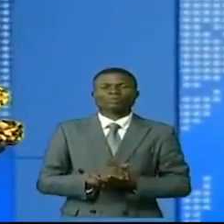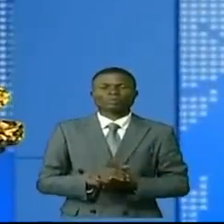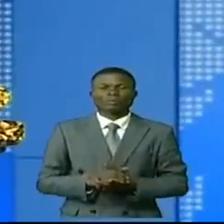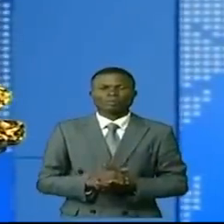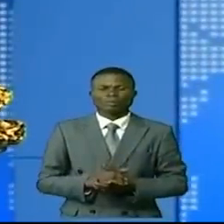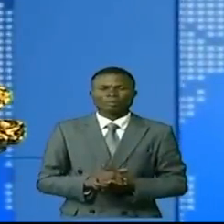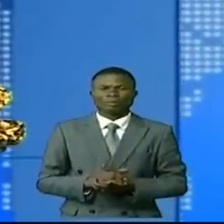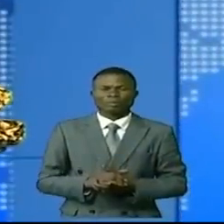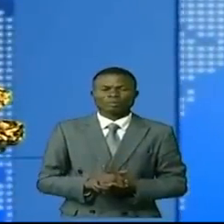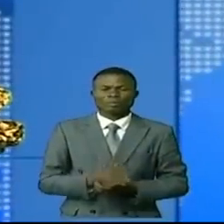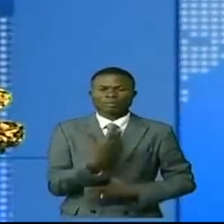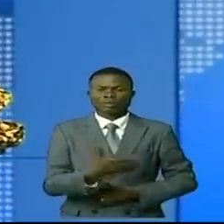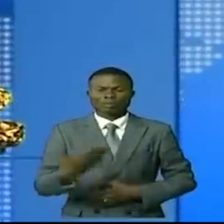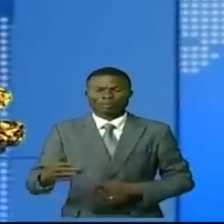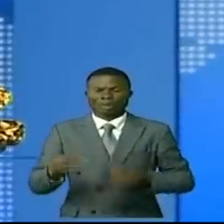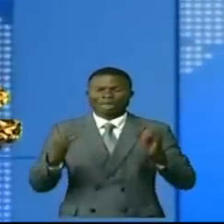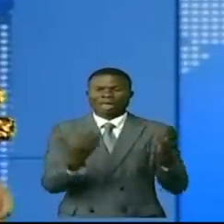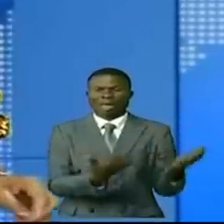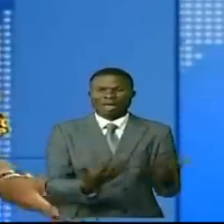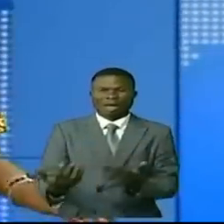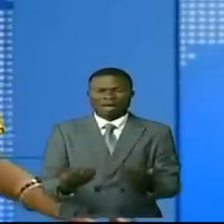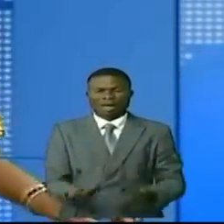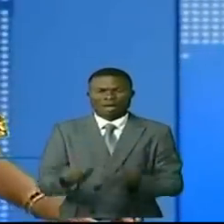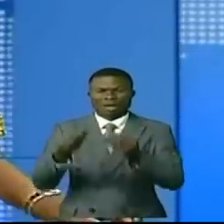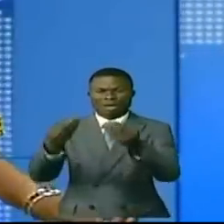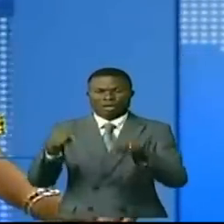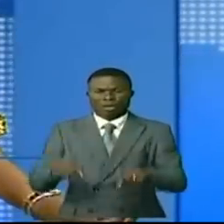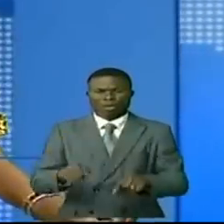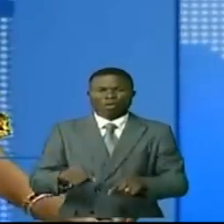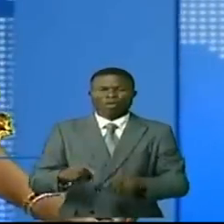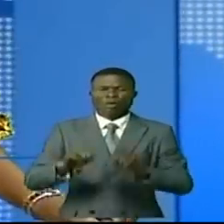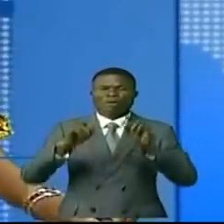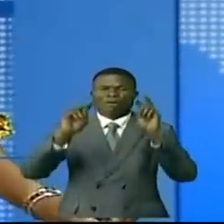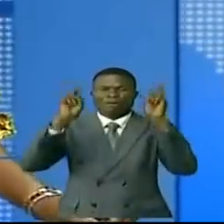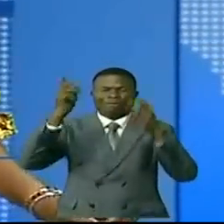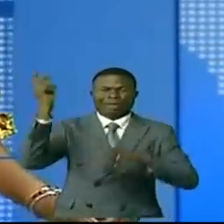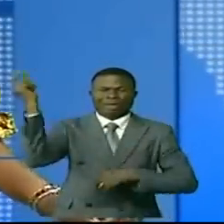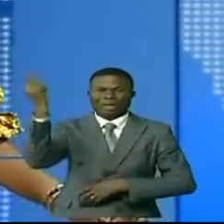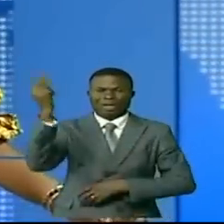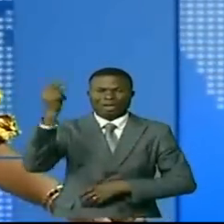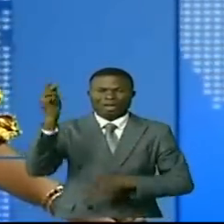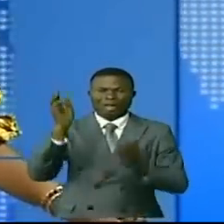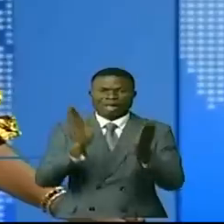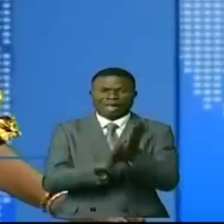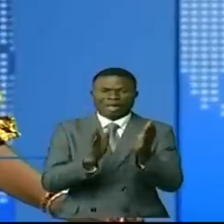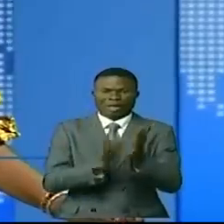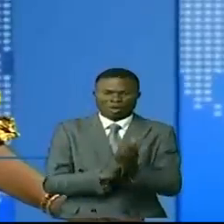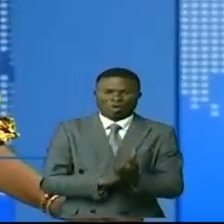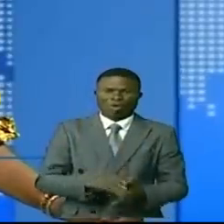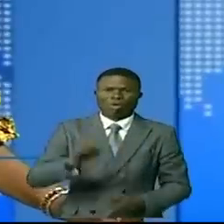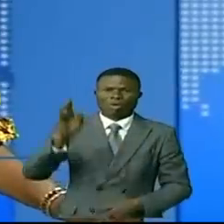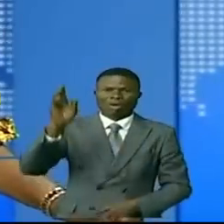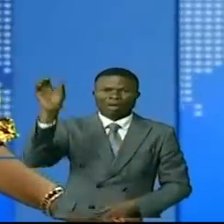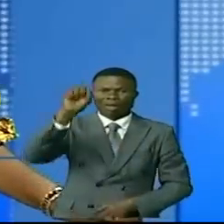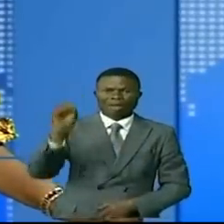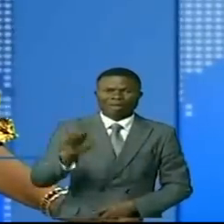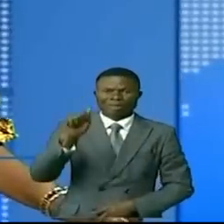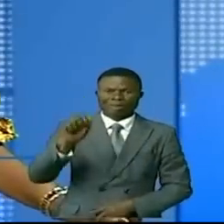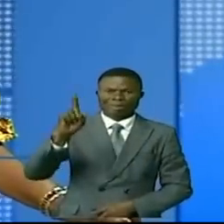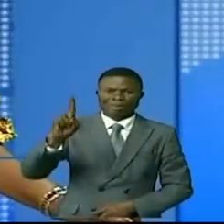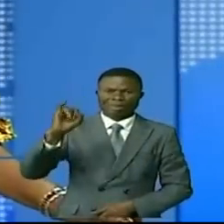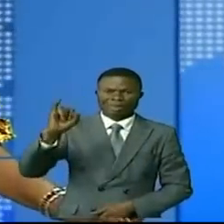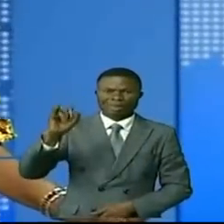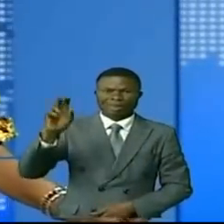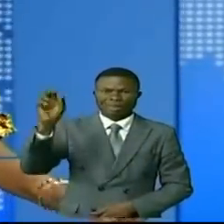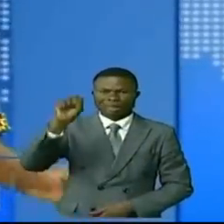Deux kits informatiques ont été remis ce matin à Kikwit au collège Sadisana par le haut représentant du chef de l'État au